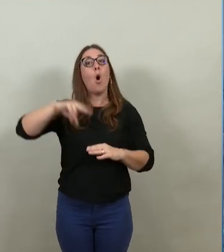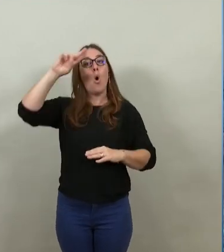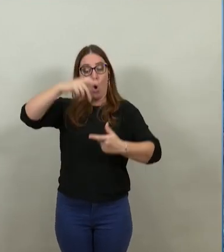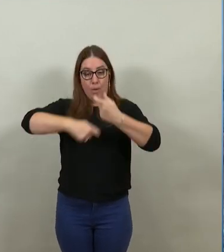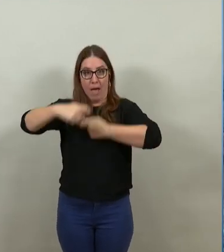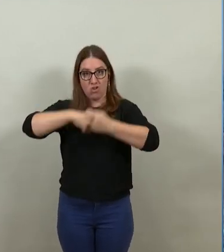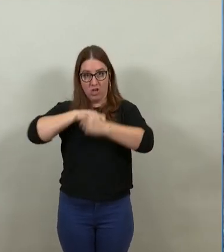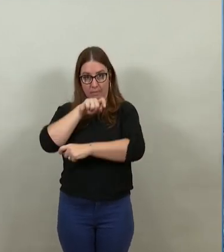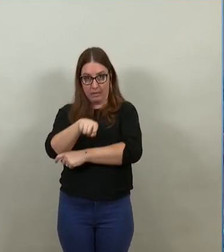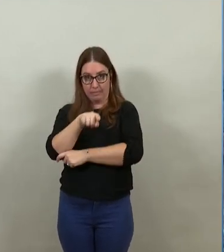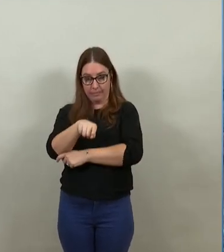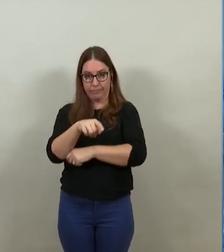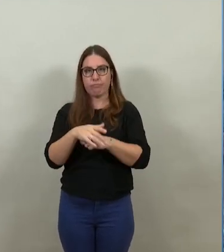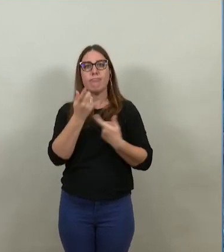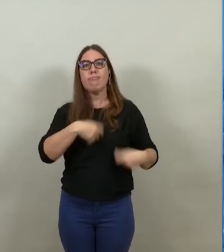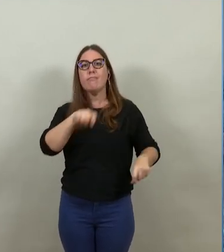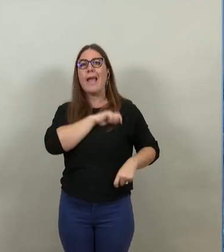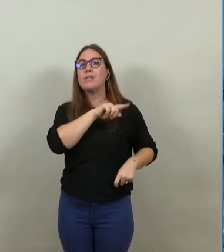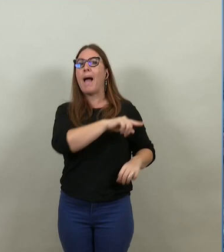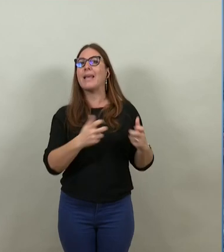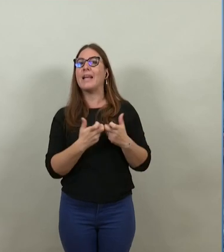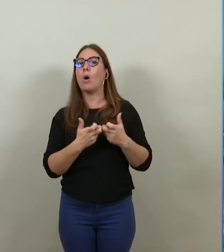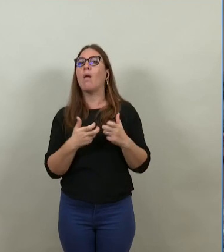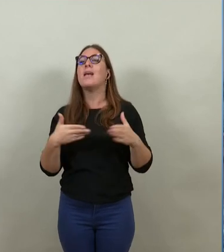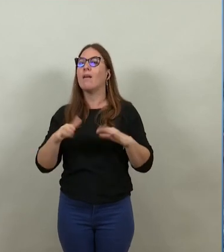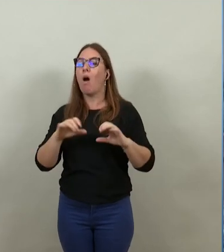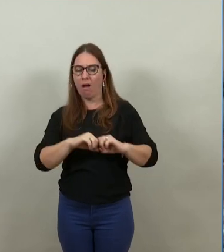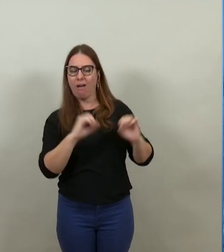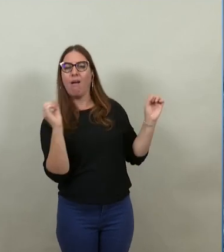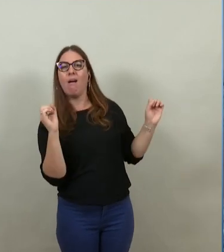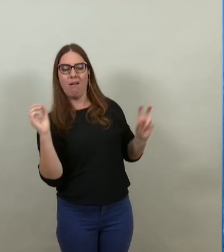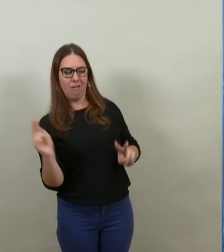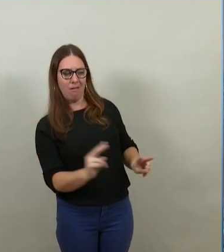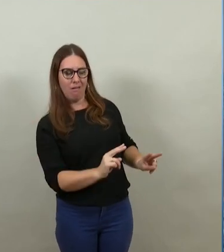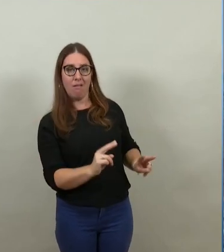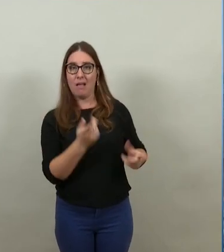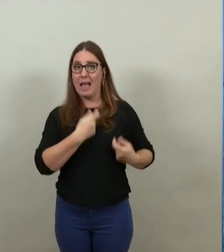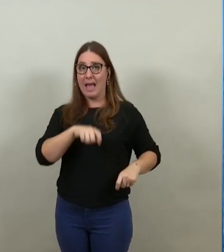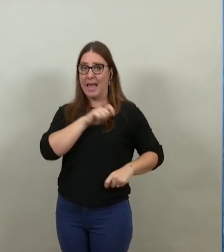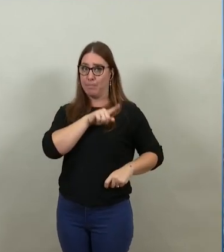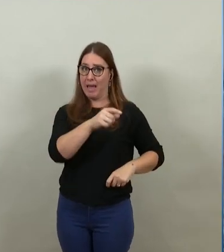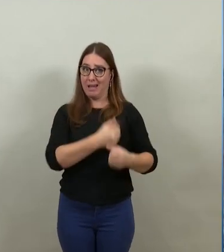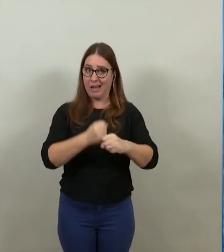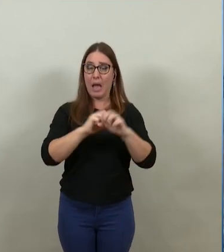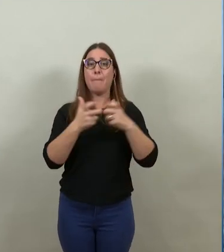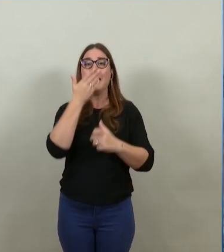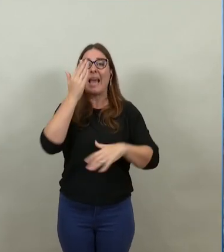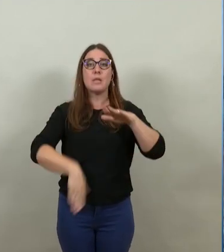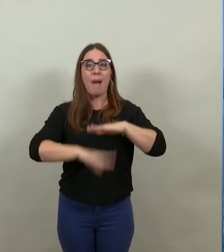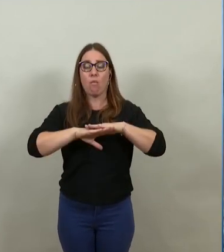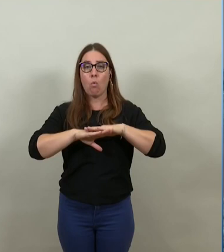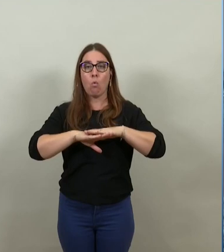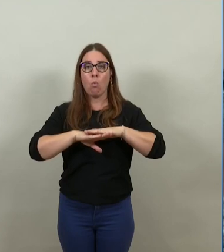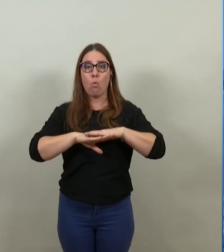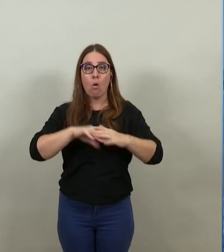l'électricité le cas de l'Espagne qui est évoqué il faut savoir comment ça marche en fait il y a eu en Espagne un plafonnement du prix du gaz qui est utilisé pour la